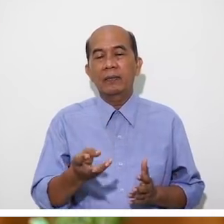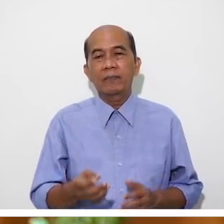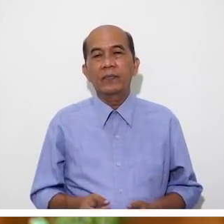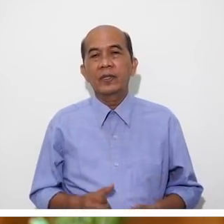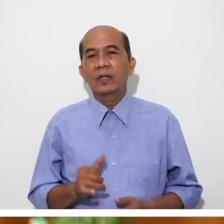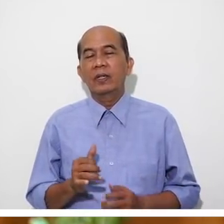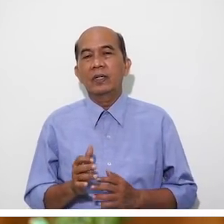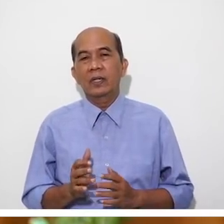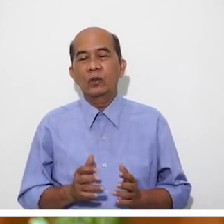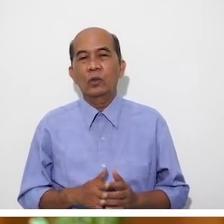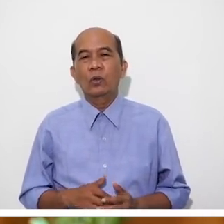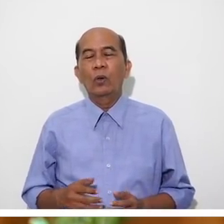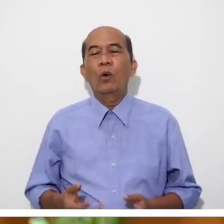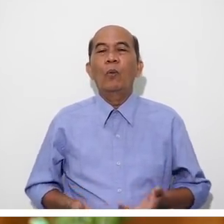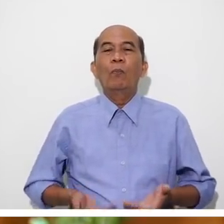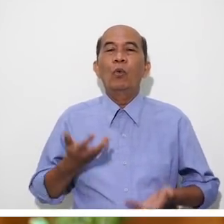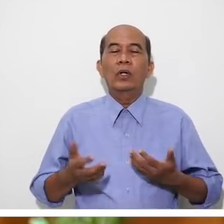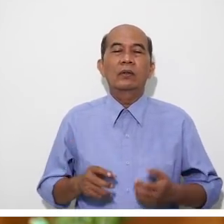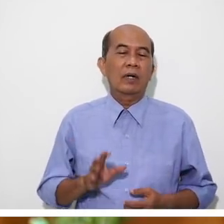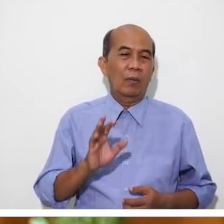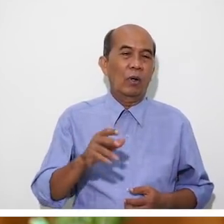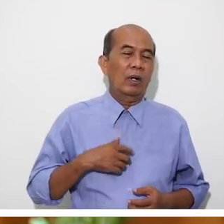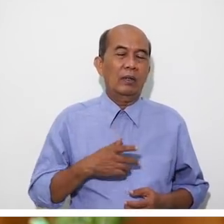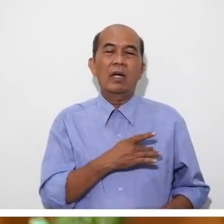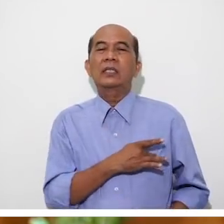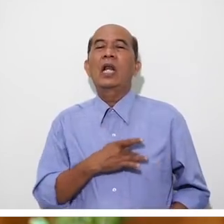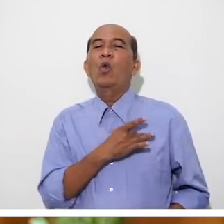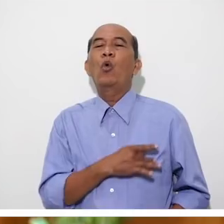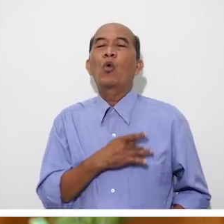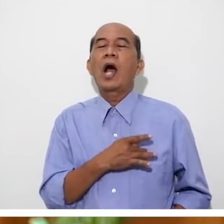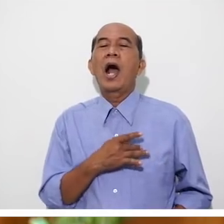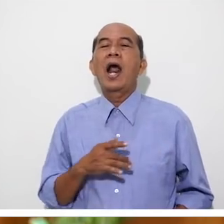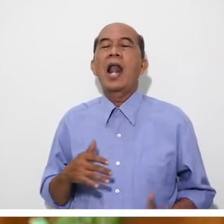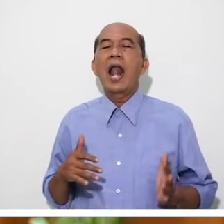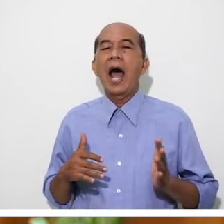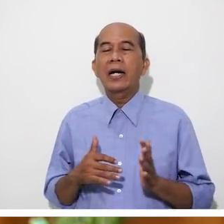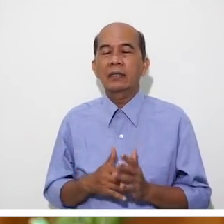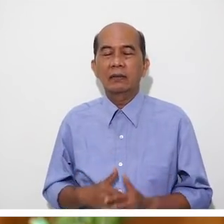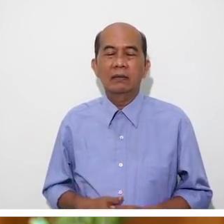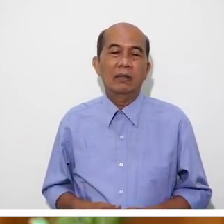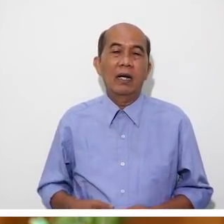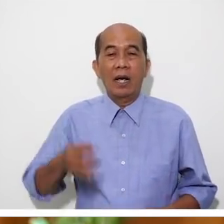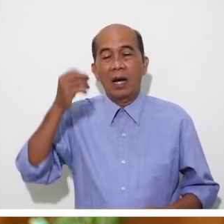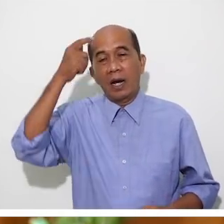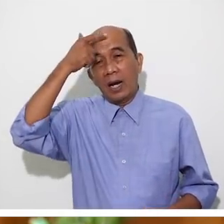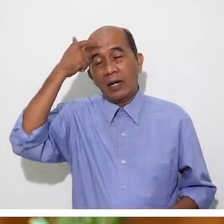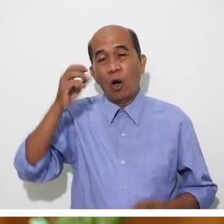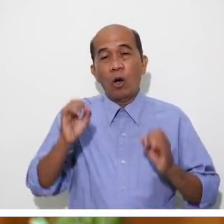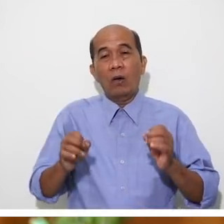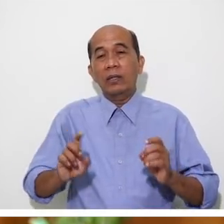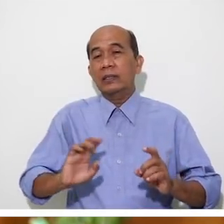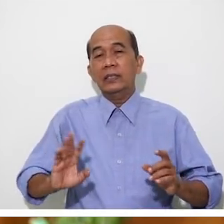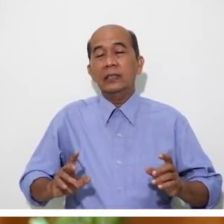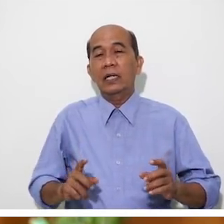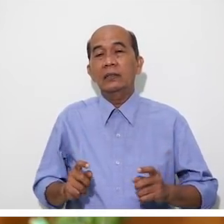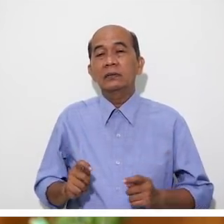Yaitu mungkin engkau akan terluka kembali. Ya, karena orang ini gak setuju dengan pikiran saudara. Saudara